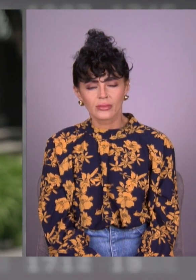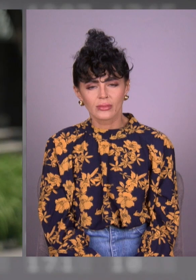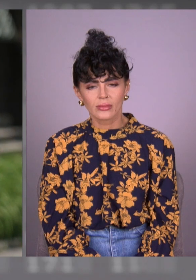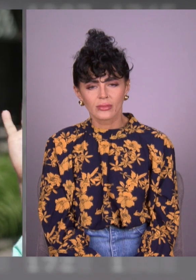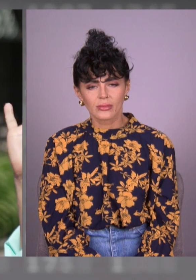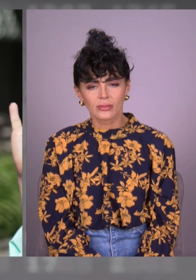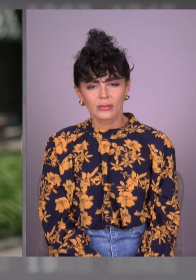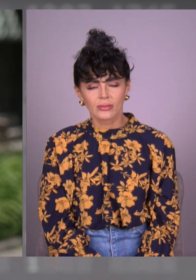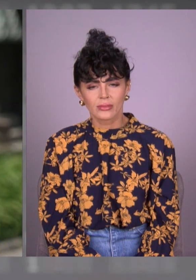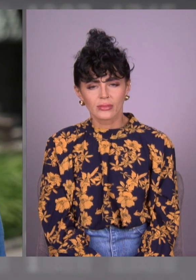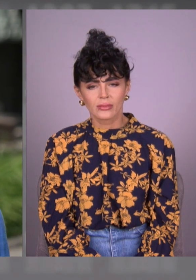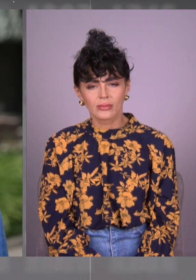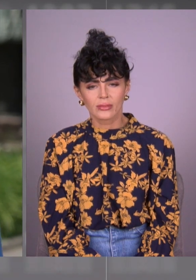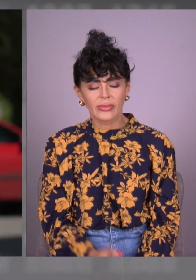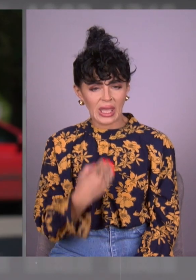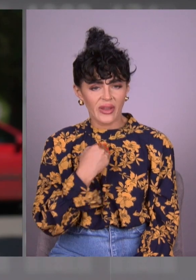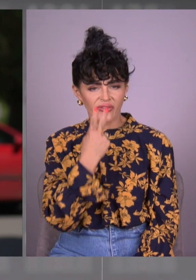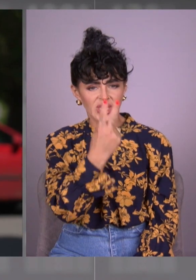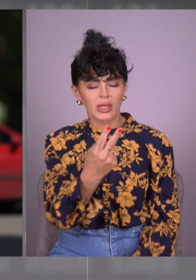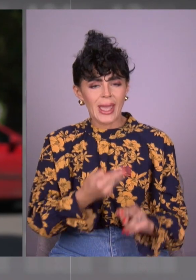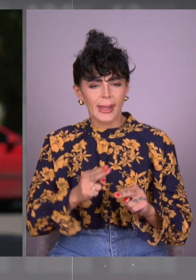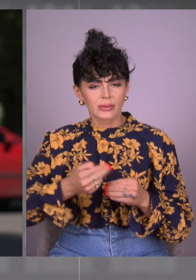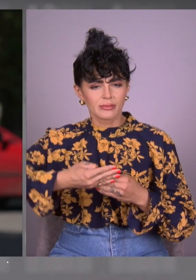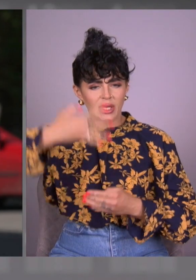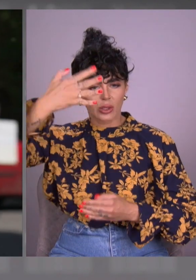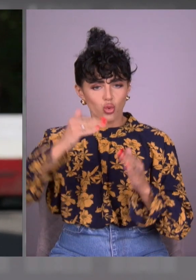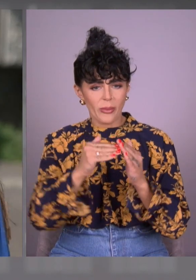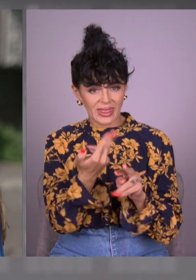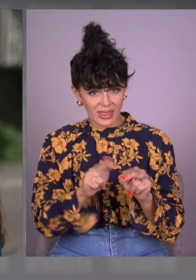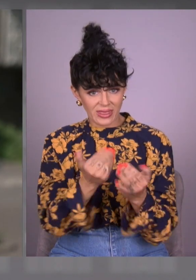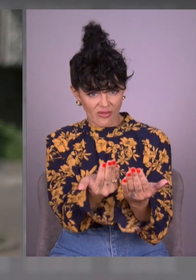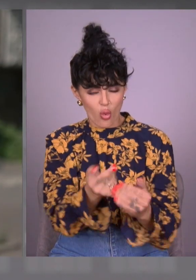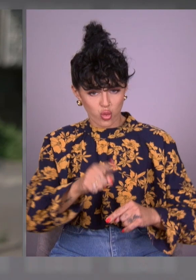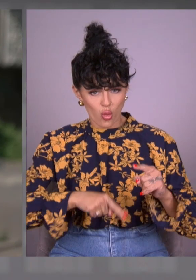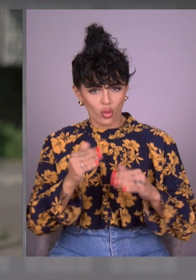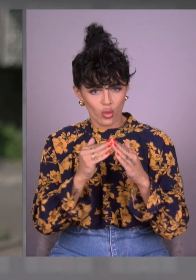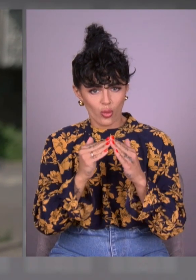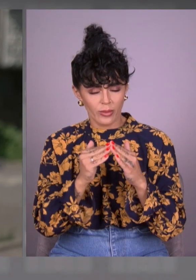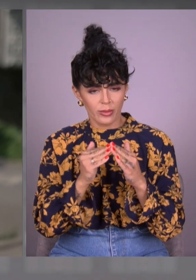Я бачу на цьому будинку, це твій рідний дім, правильно?